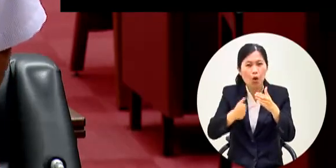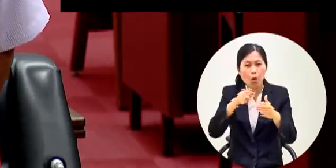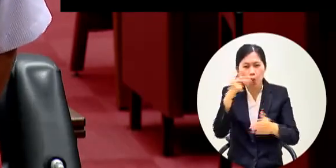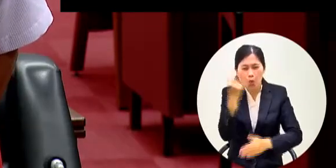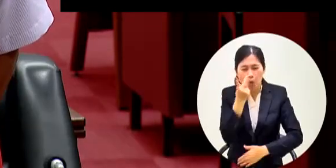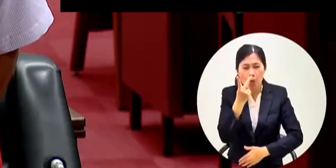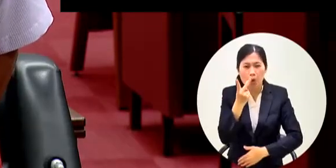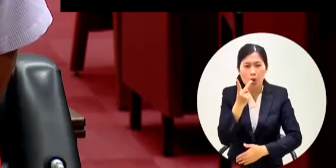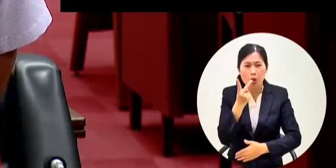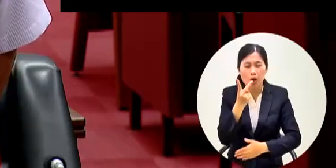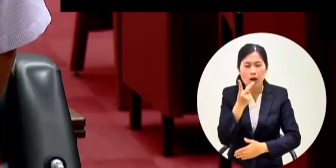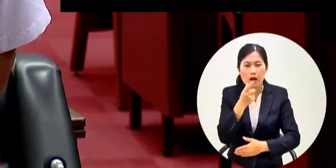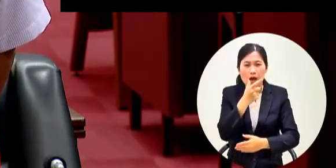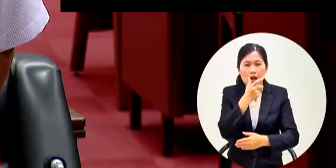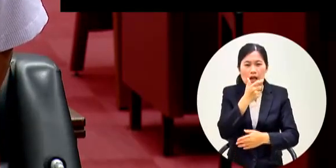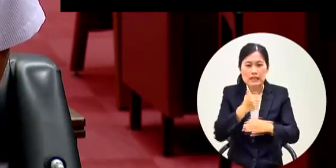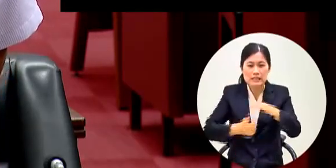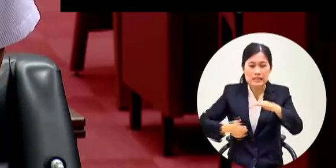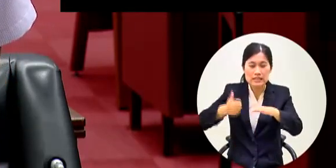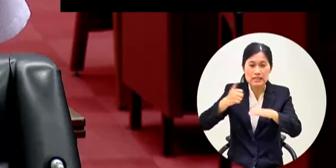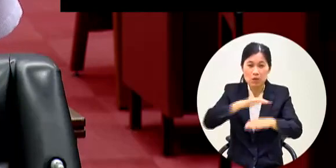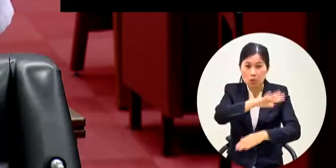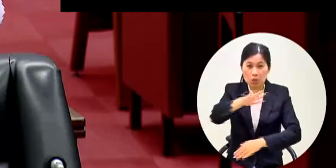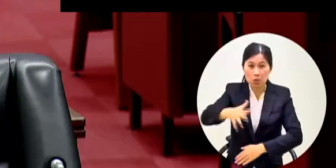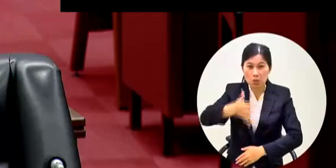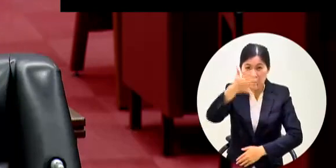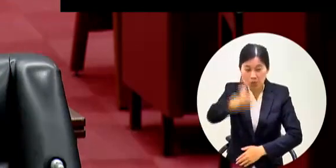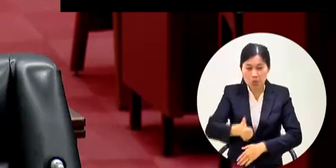甚至当了台湾的总统，